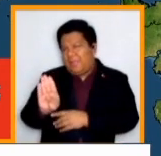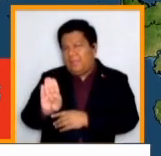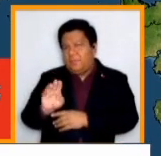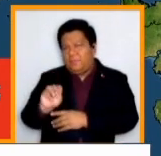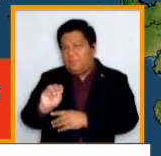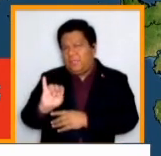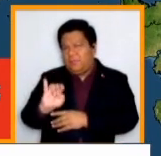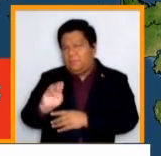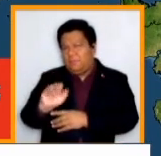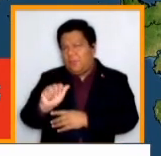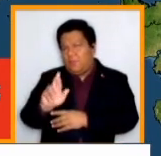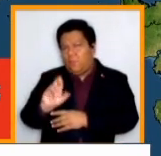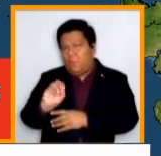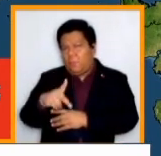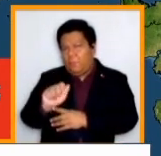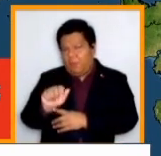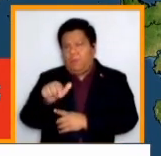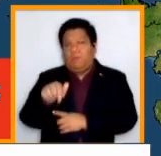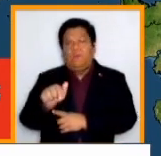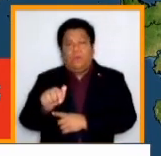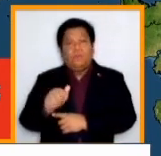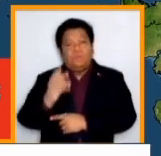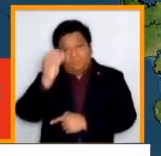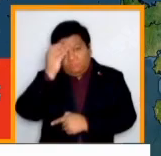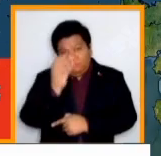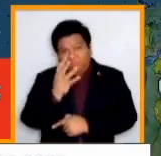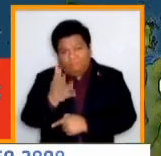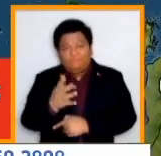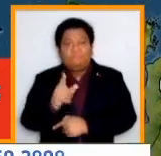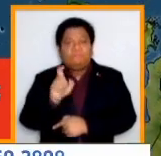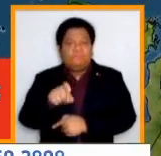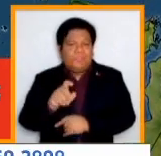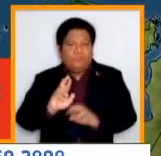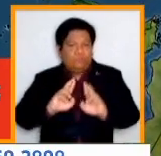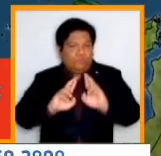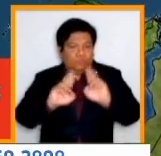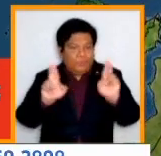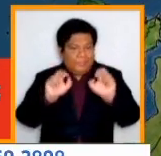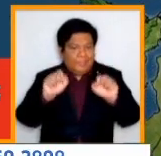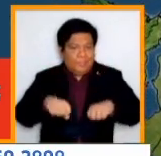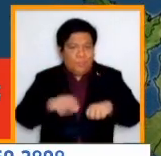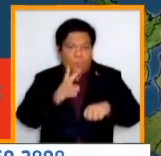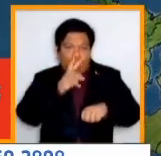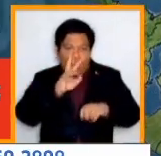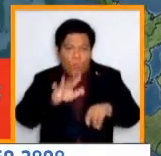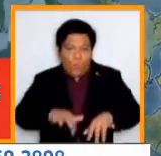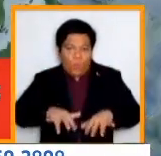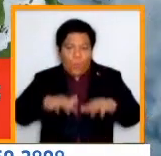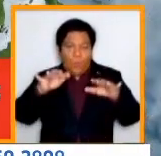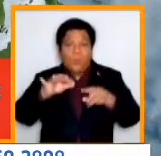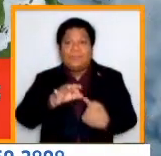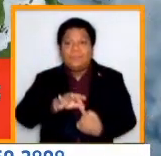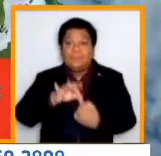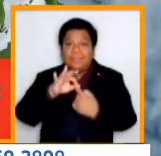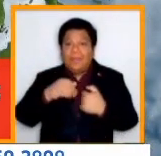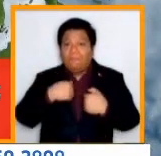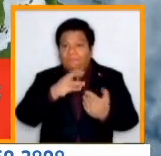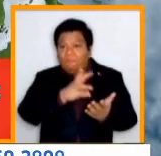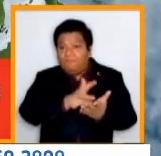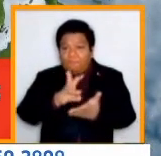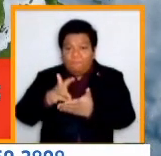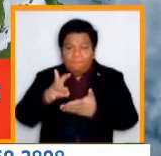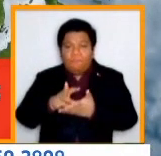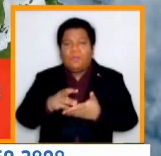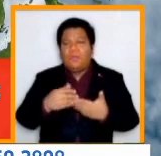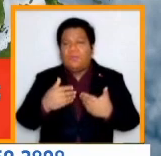natin dito nga sa nabanggit nating rehiyon na maging alerto sa mga posibleng pagbaha, lalong-lalo doon sa mga areas na nasa low-lying areas